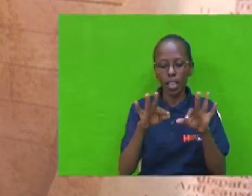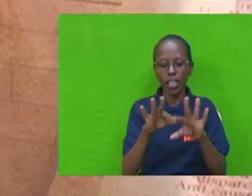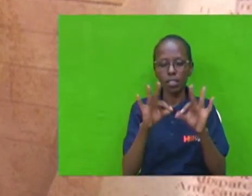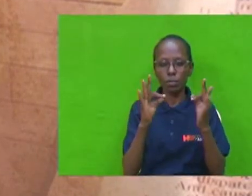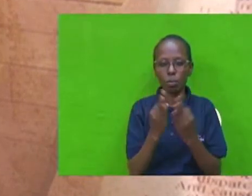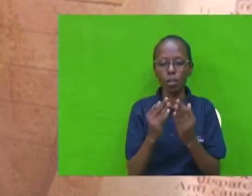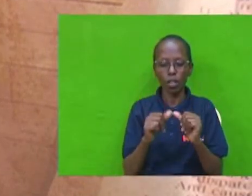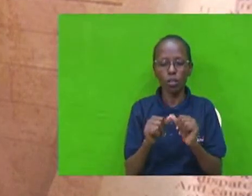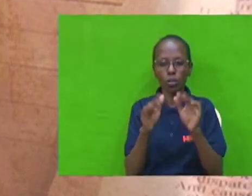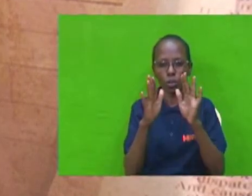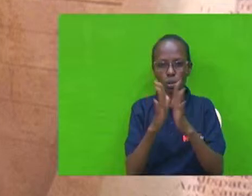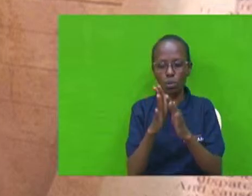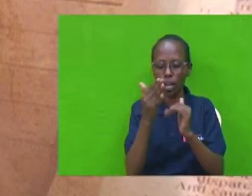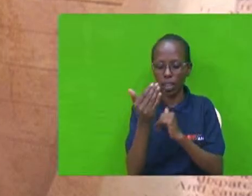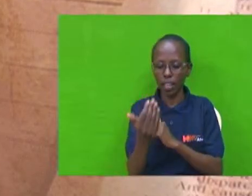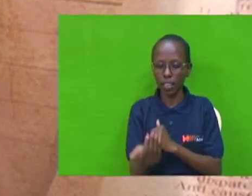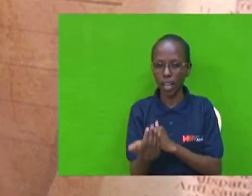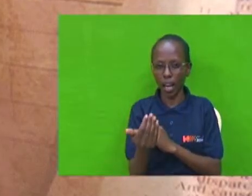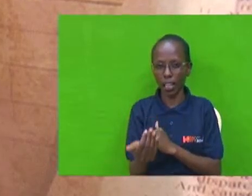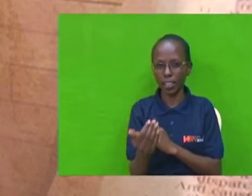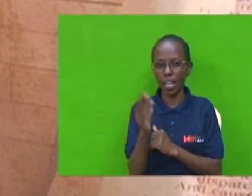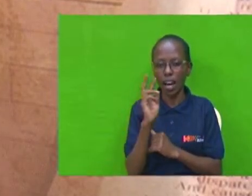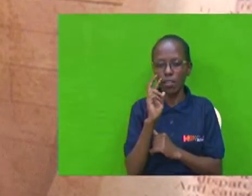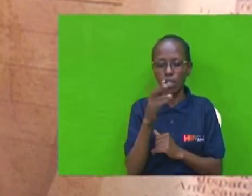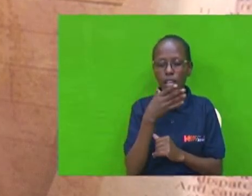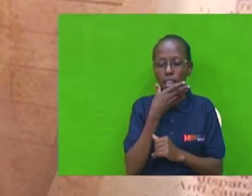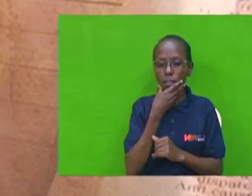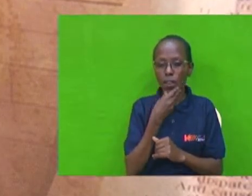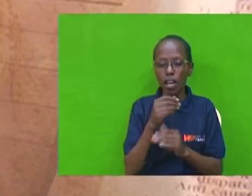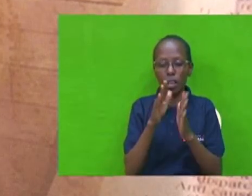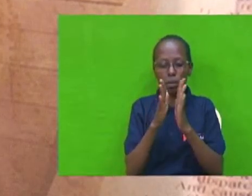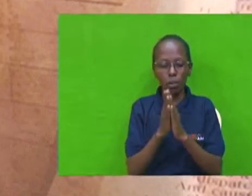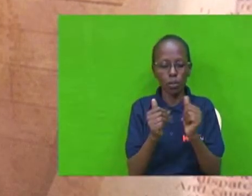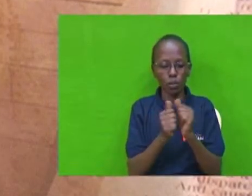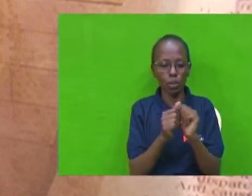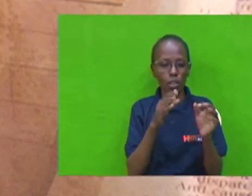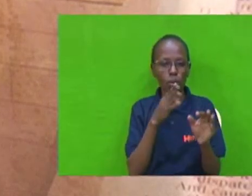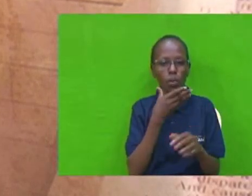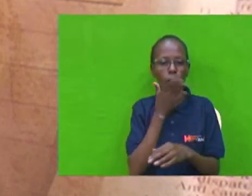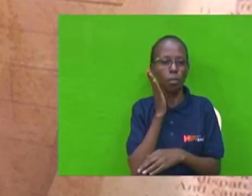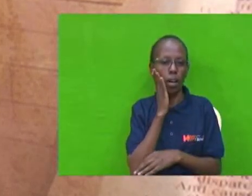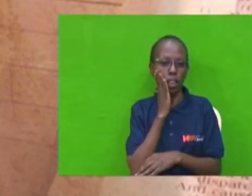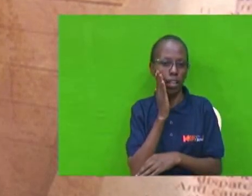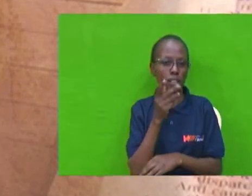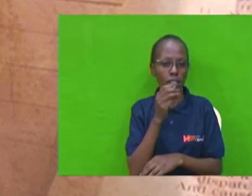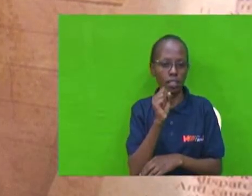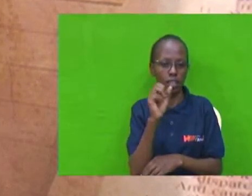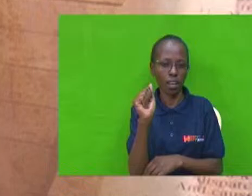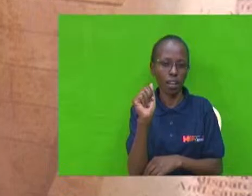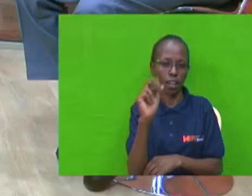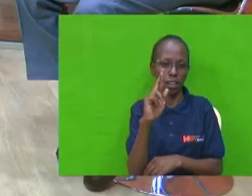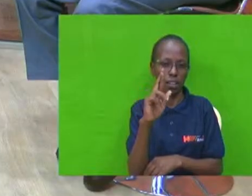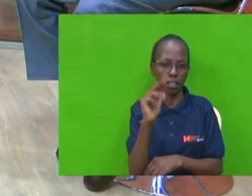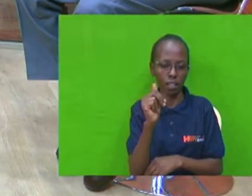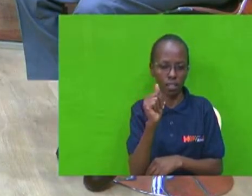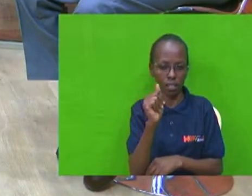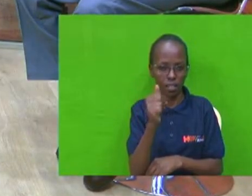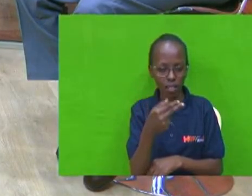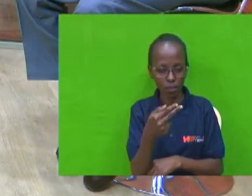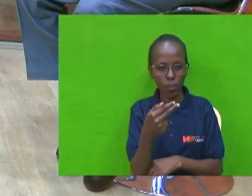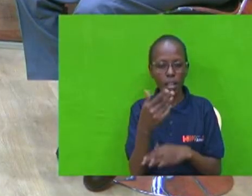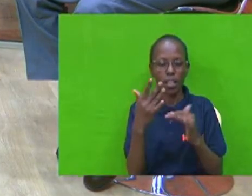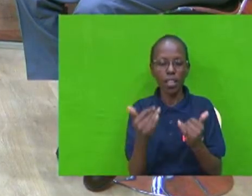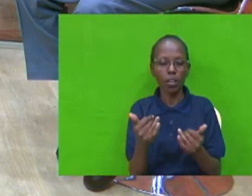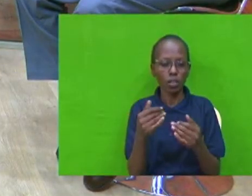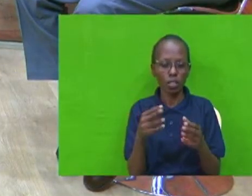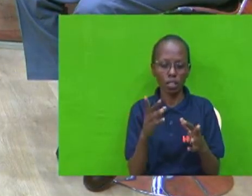wakisali, na huyu mtoto amekuwa akiona baba akisali pamoja na mama yake Sara. Sasa kuna uzoevu wa hali ya